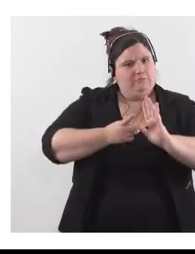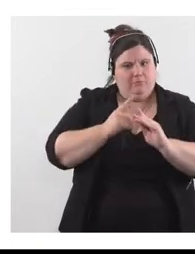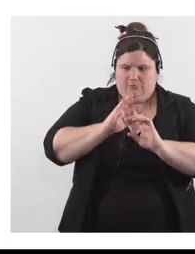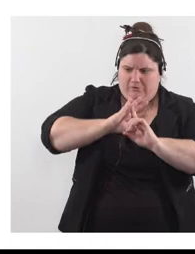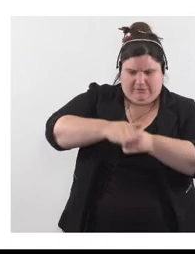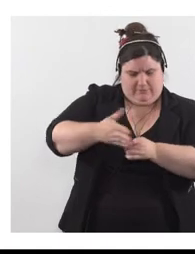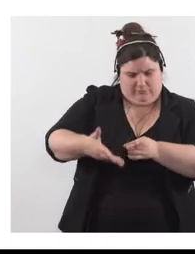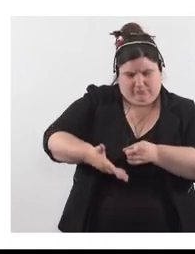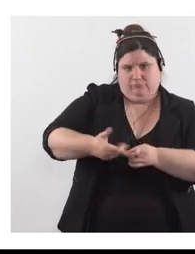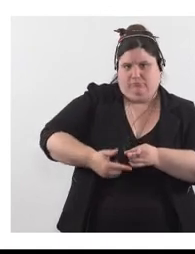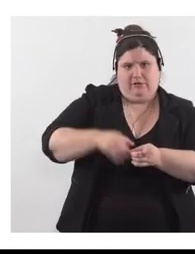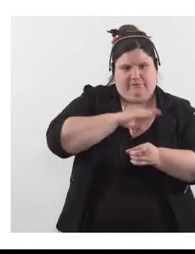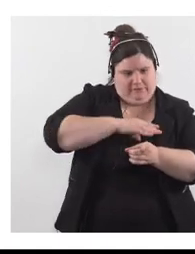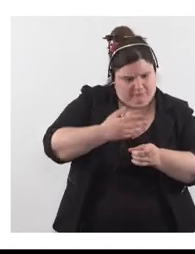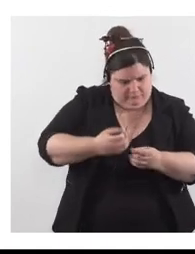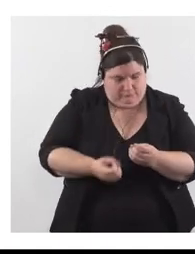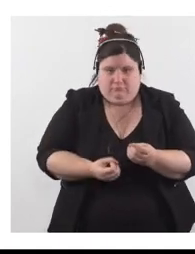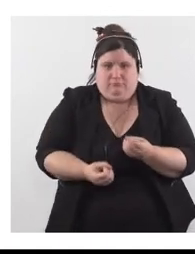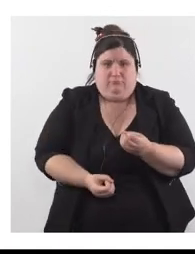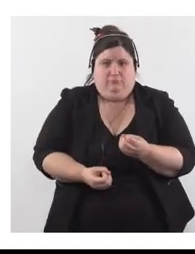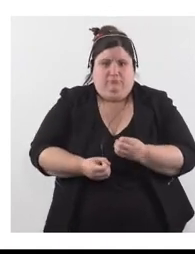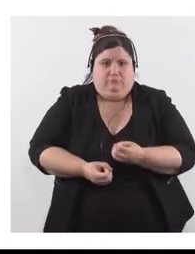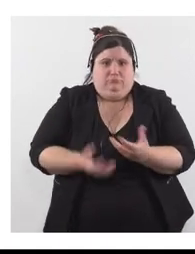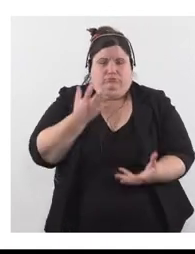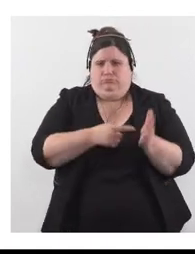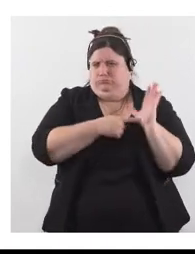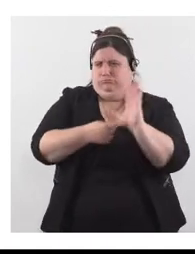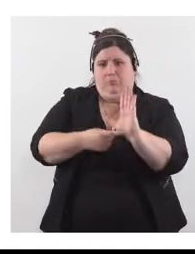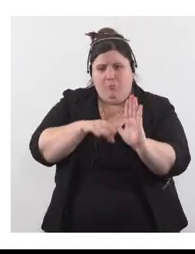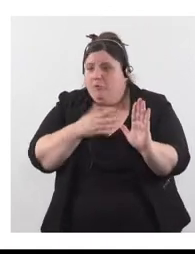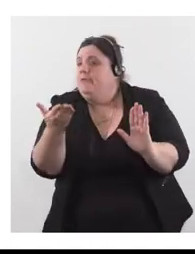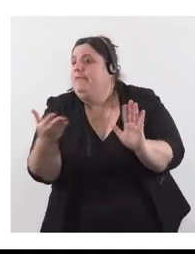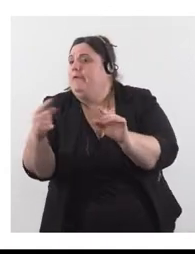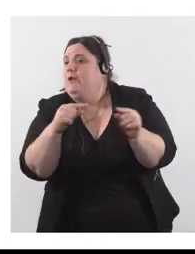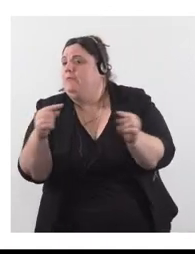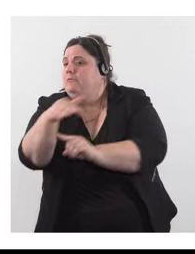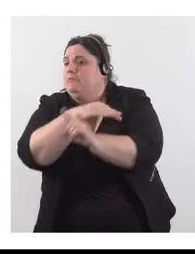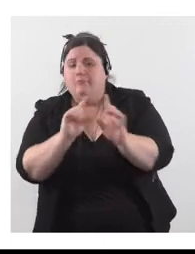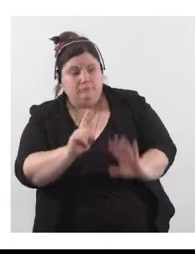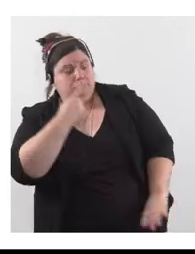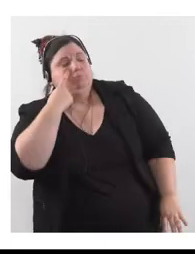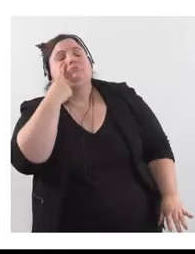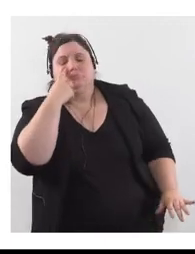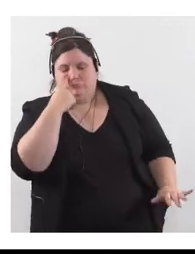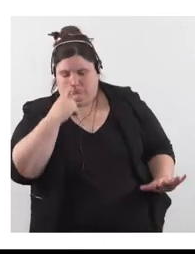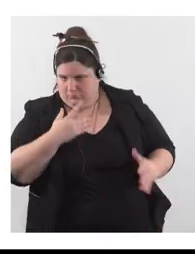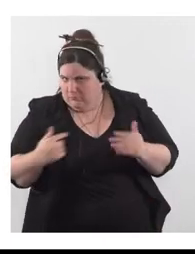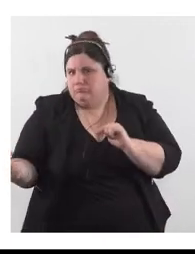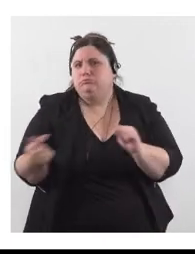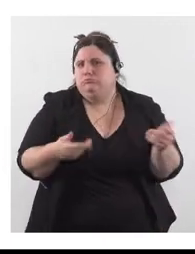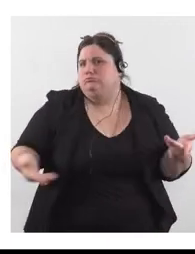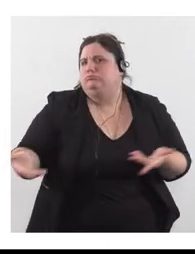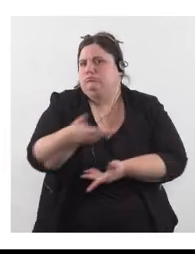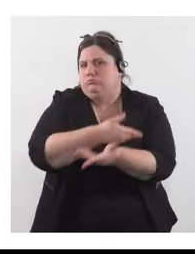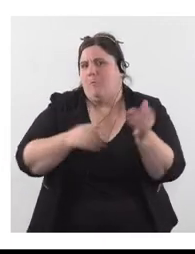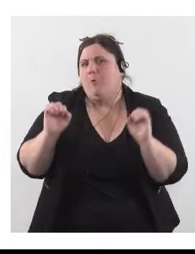société. Un dernier critère pour aller en justice, c'est lorsqu'on est sur une situation où il y a très peu de jurisprudence ou